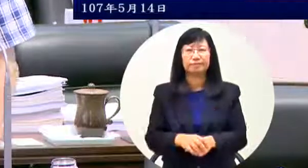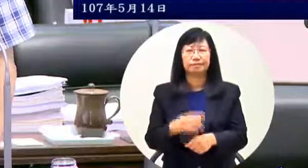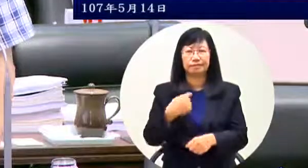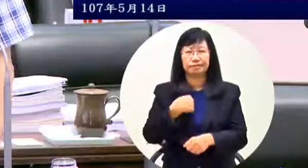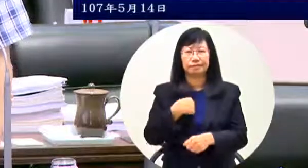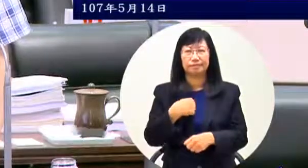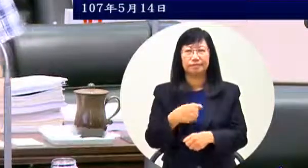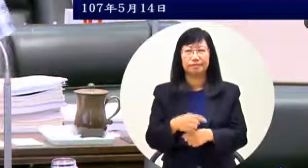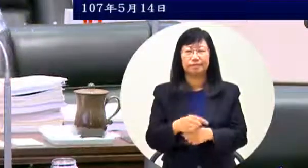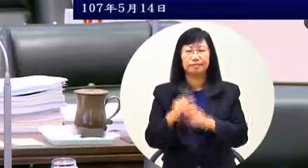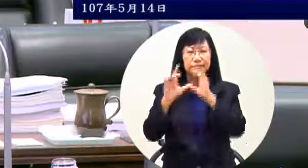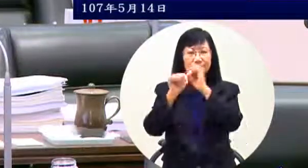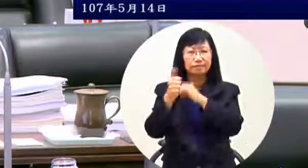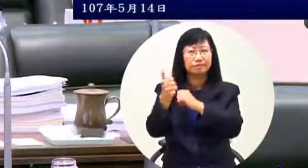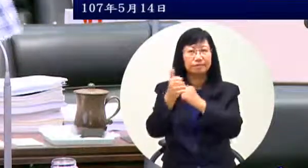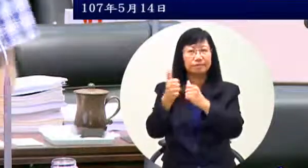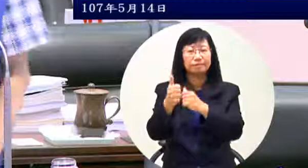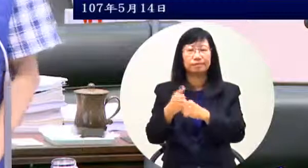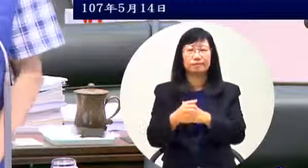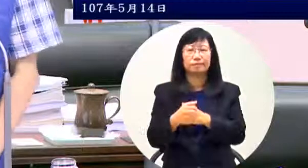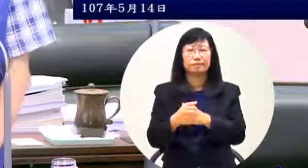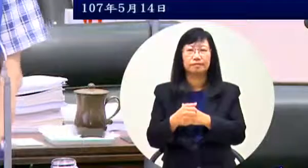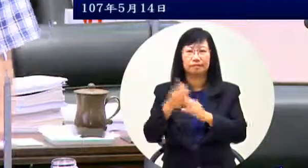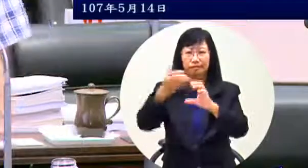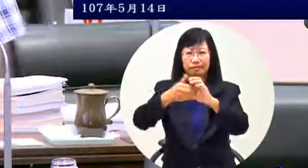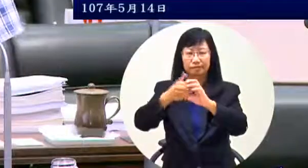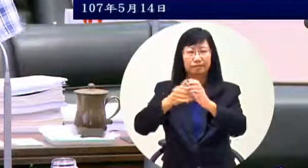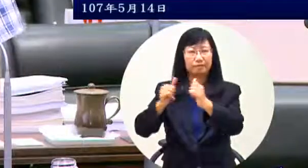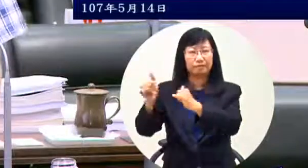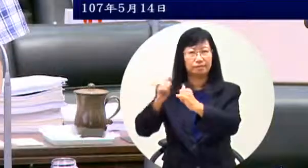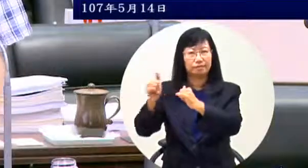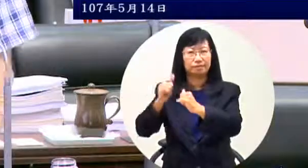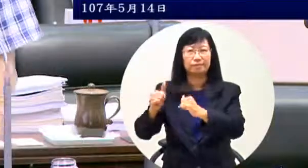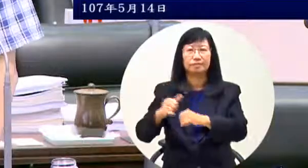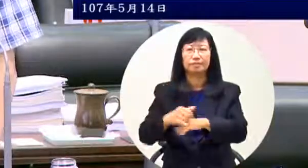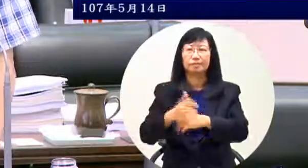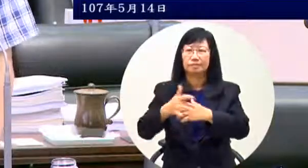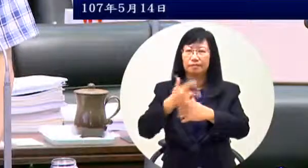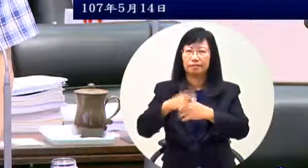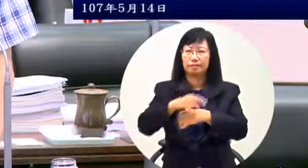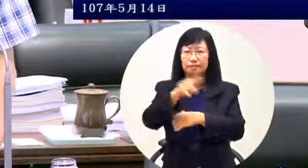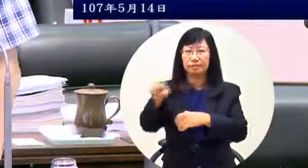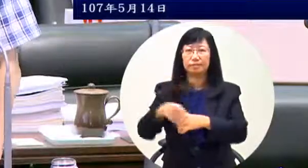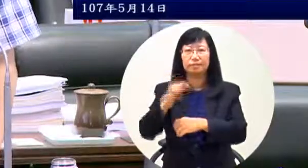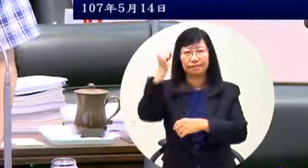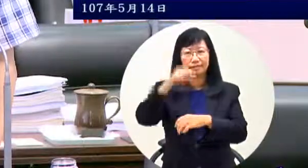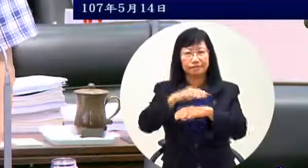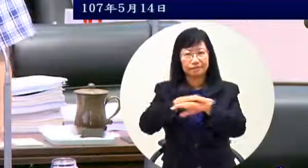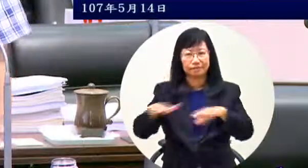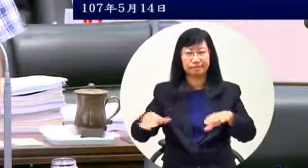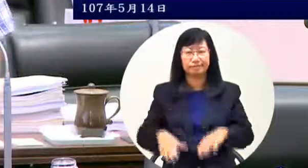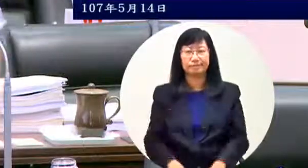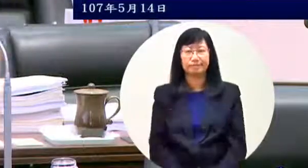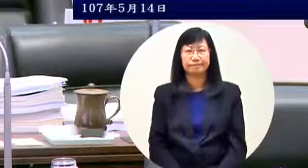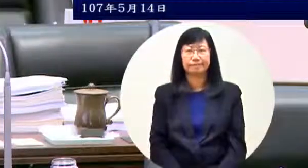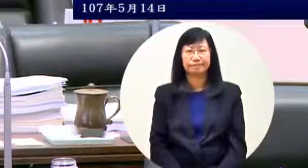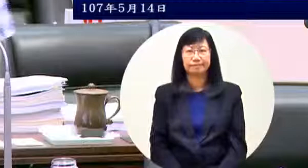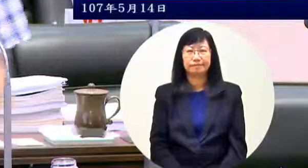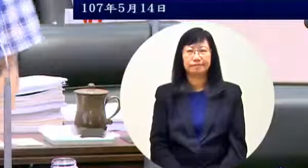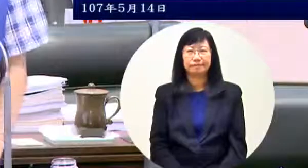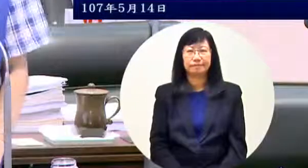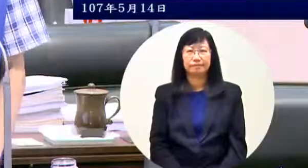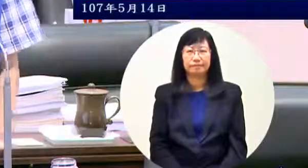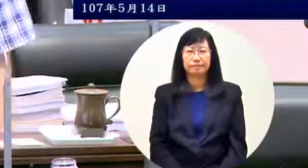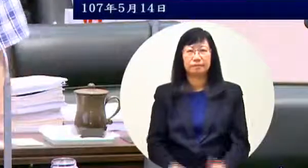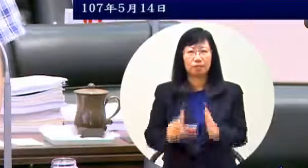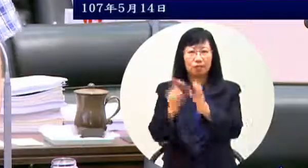众、市民、乡亲、新闻界的朋友，大家早安，大家好。我想时间过得很快哈，